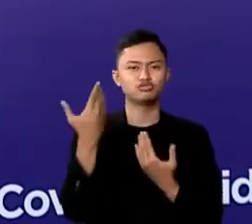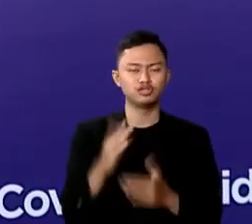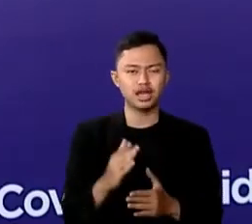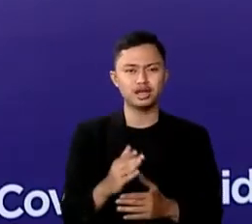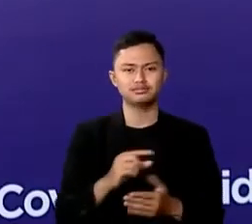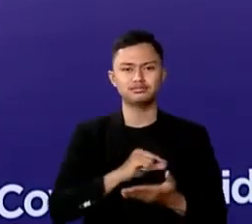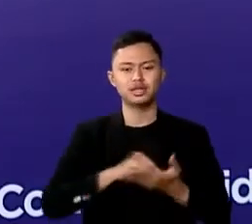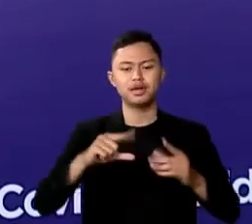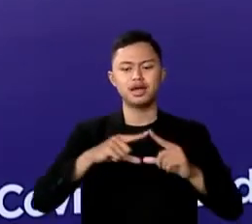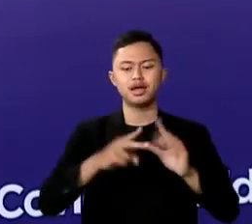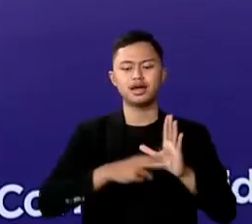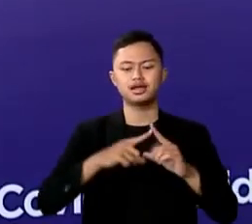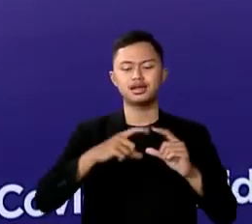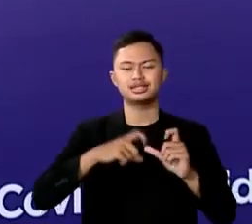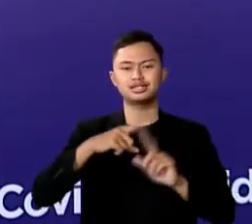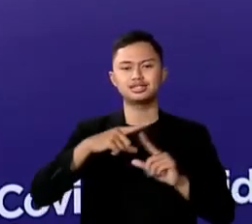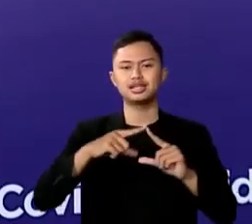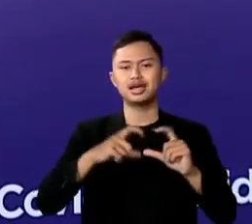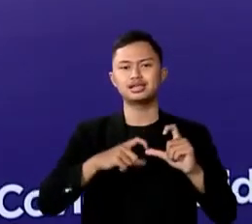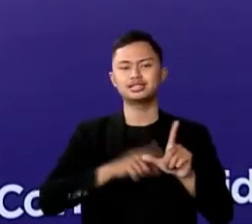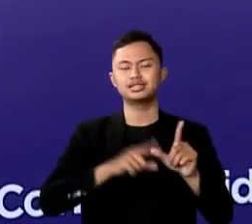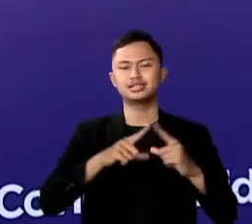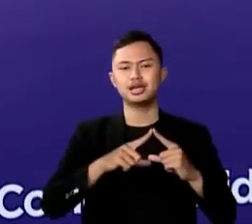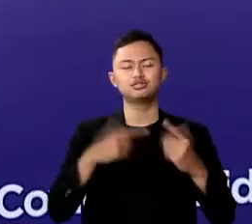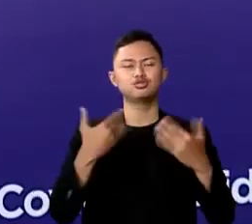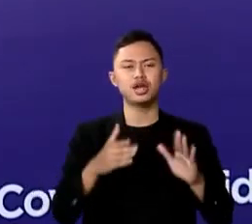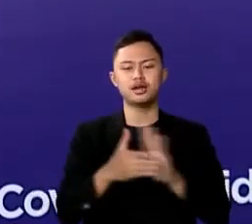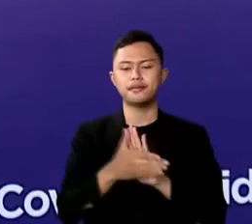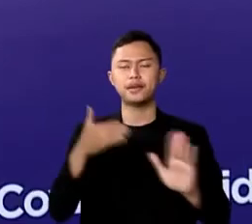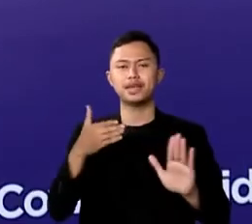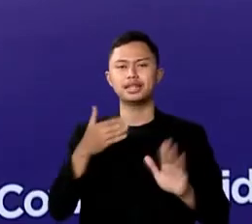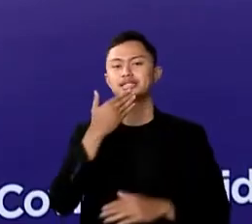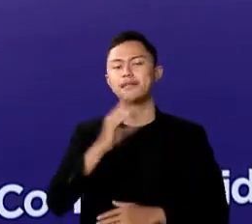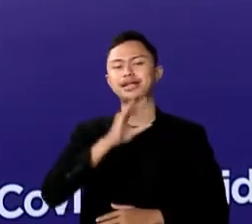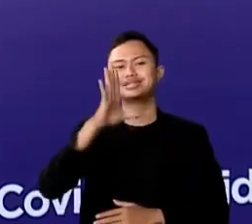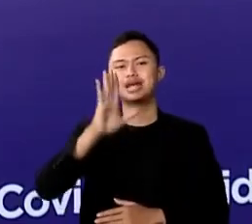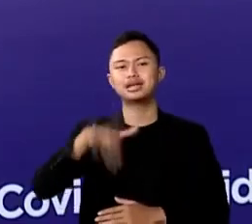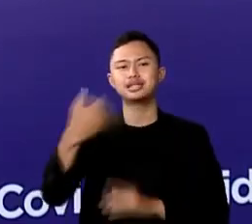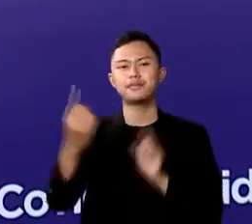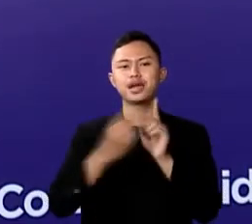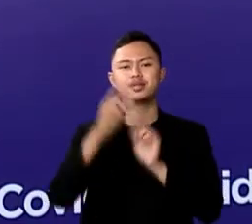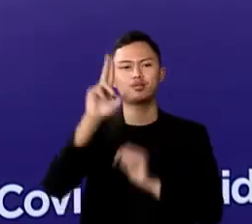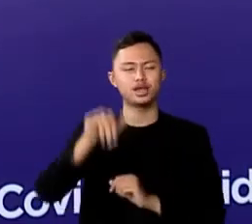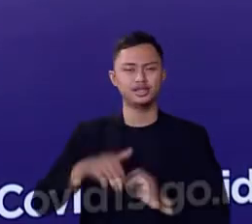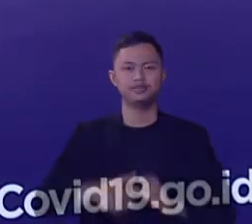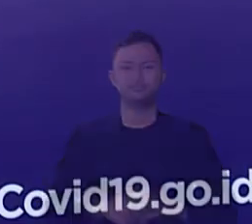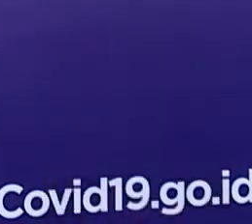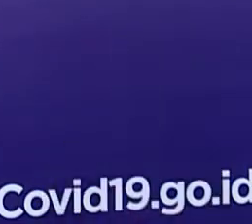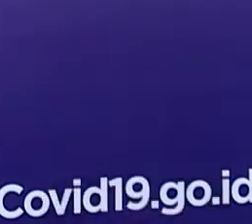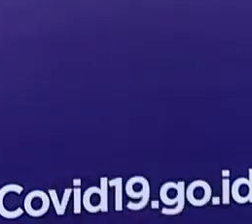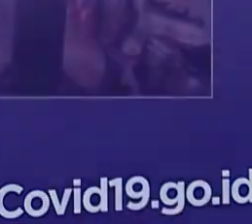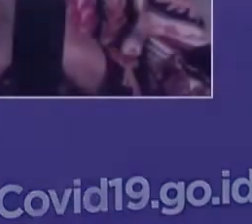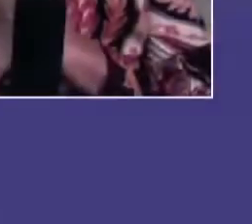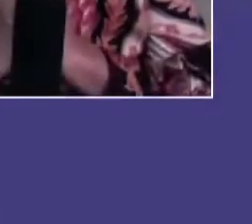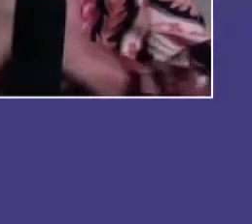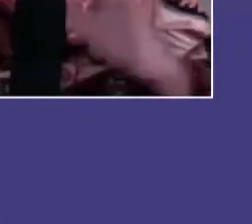Anastasya Putri bersama tim yang bertugas dan para pembicara undur diri Selamat siang dan sampai jumpa